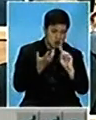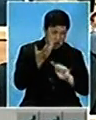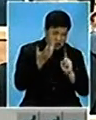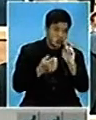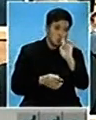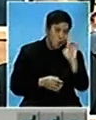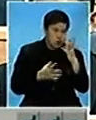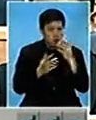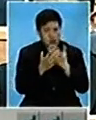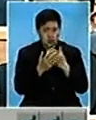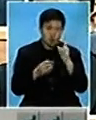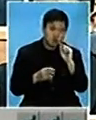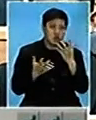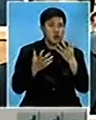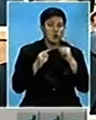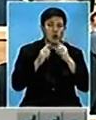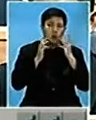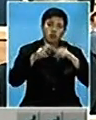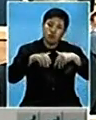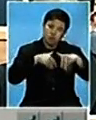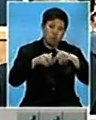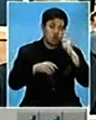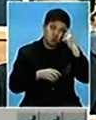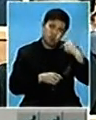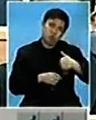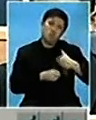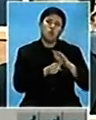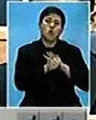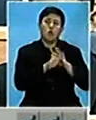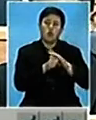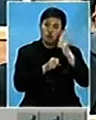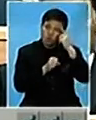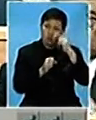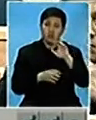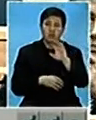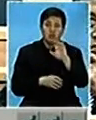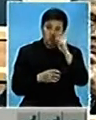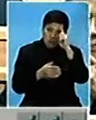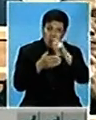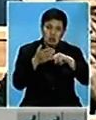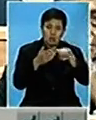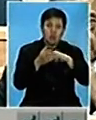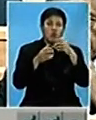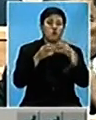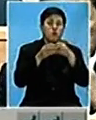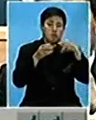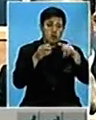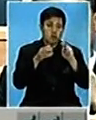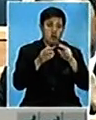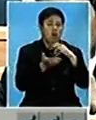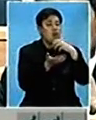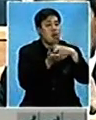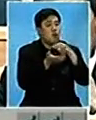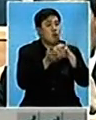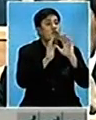100% 20บาทปรากฏว่าประชาชนเขาพอใจเขาก็เลยเลือกพรรคเพื่อไทยมาดังนั้นฝากนำเรียนท่านตรงนี้ด้วยว่า